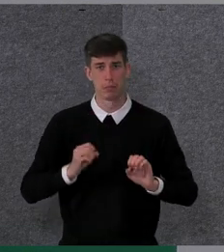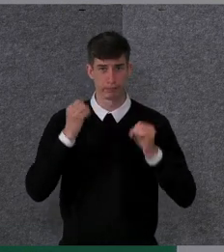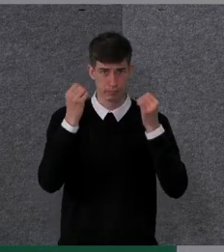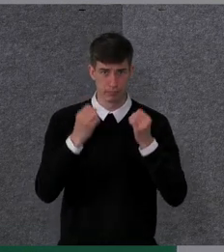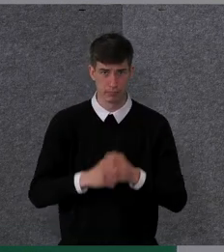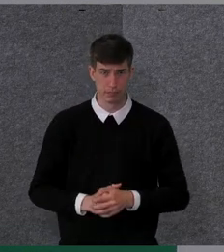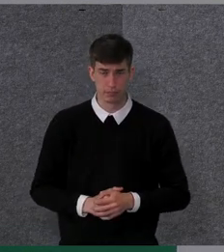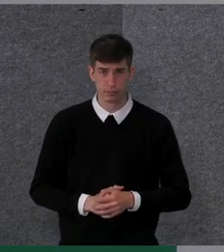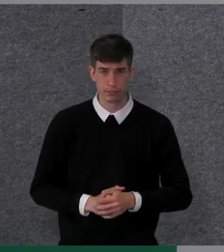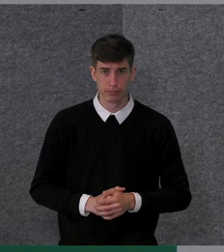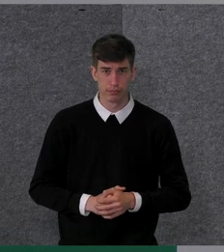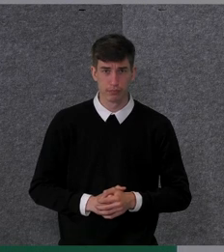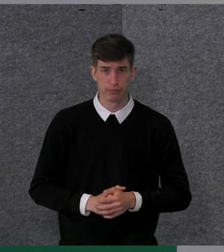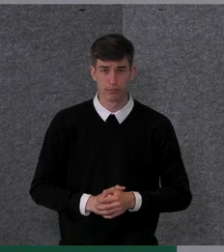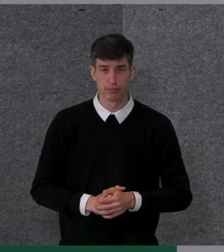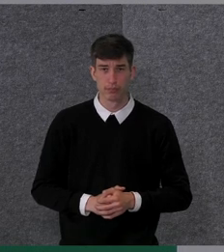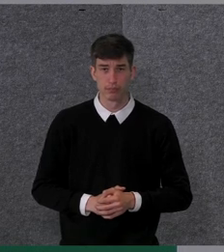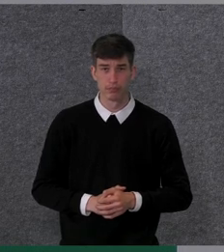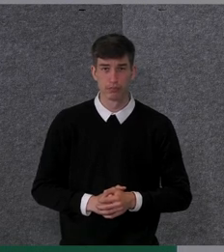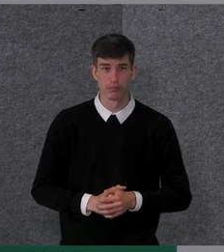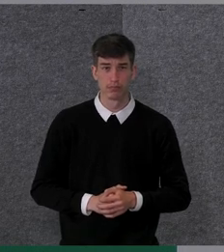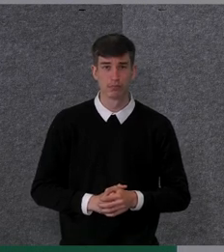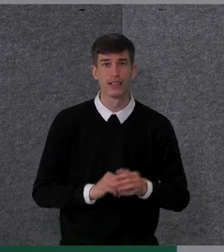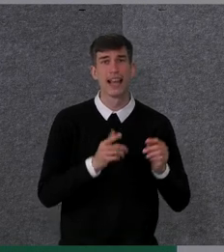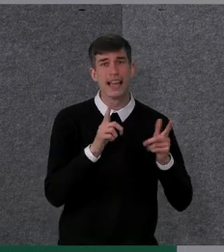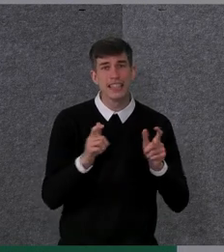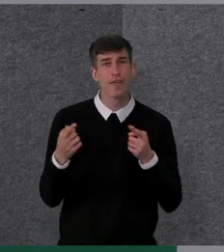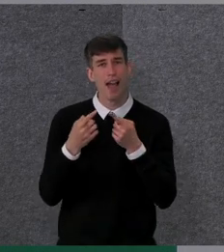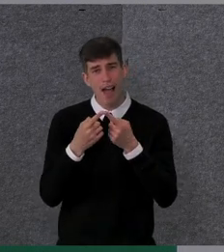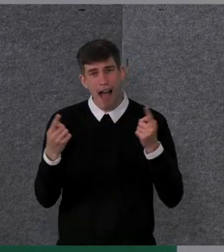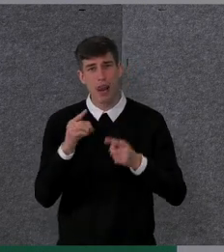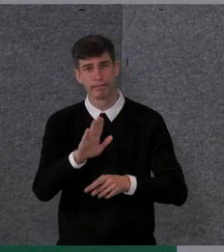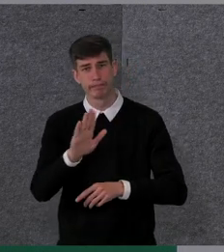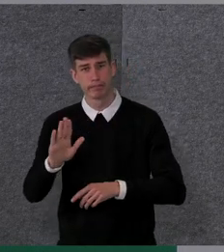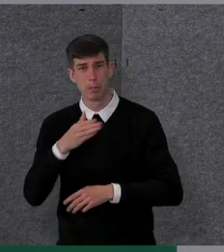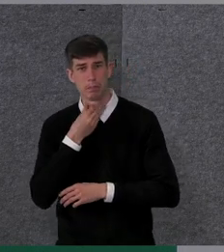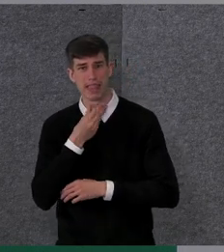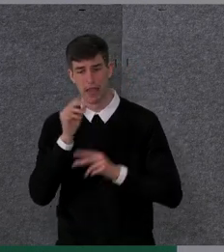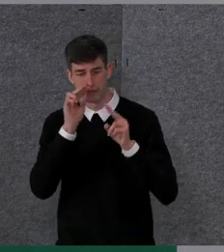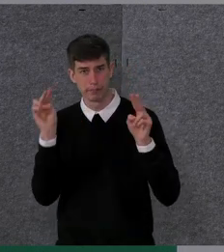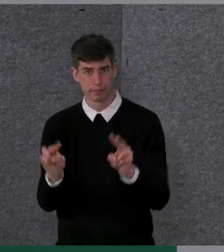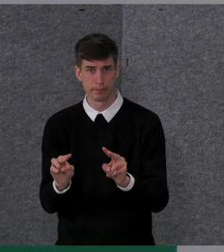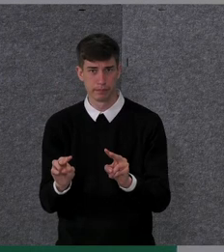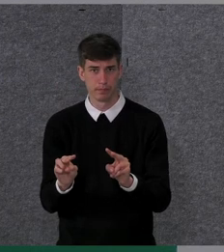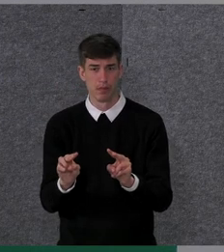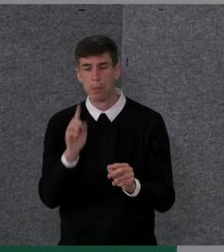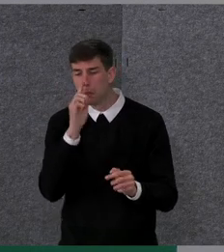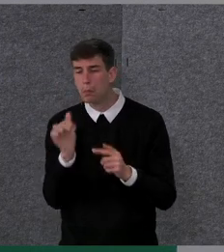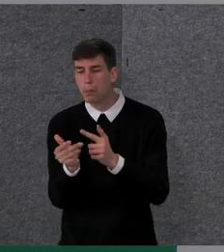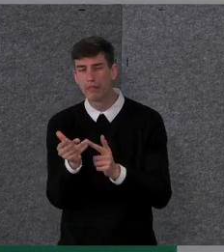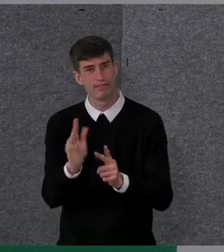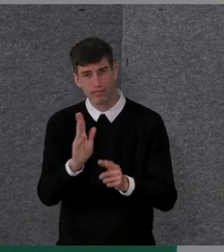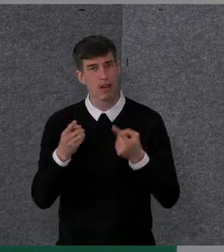das Ziel eine Gesellschaft, in der alle gesehen und gehört werden. Und nicht nur einige wenige. Eine Gesellschaft, in der wir uns